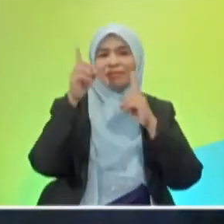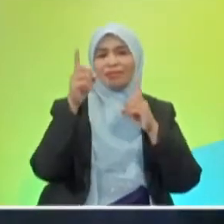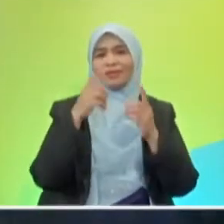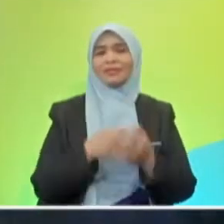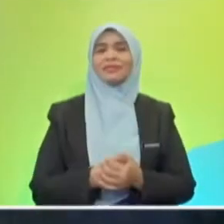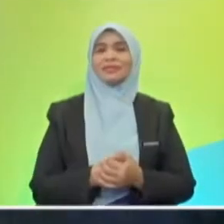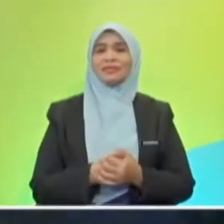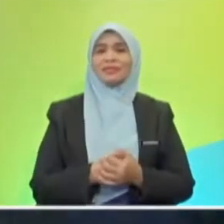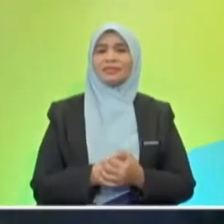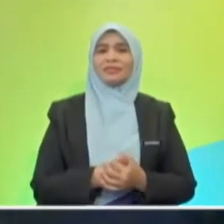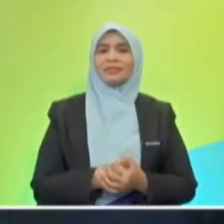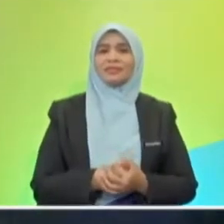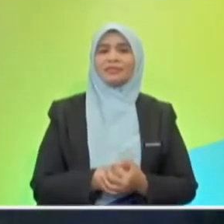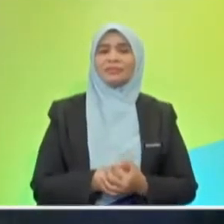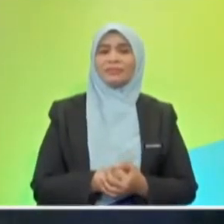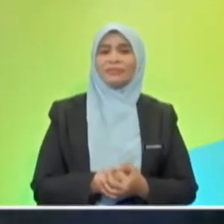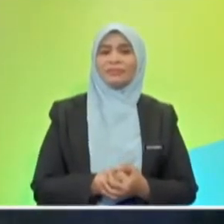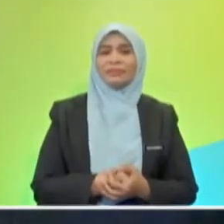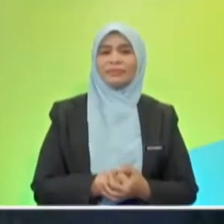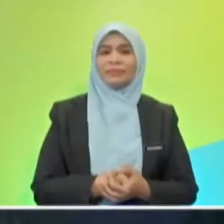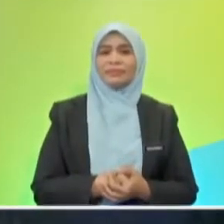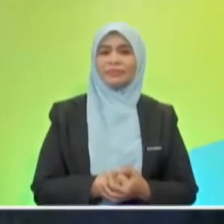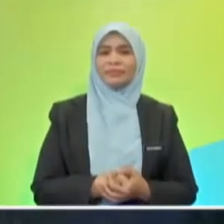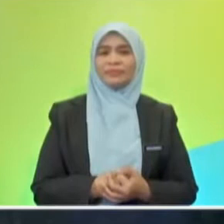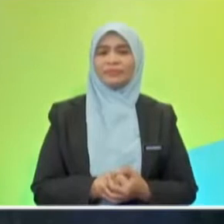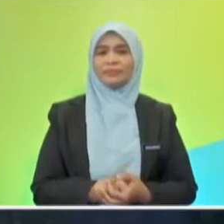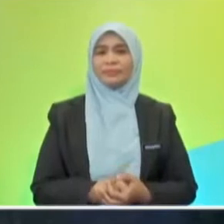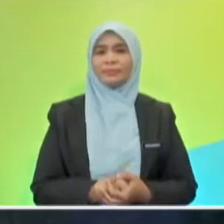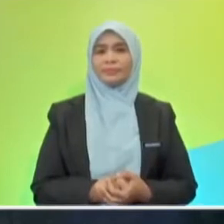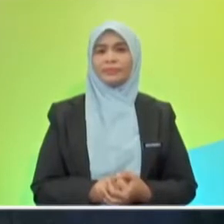sebagai bintang skip olahraga2014